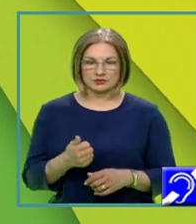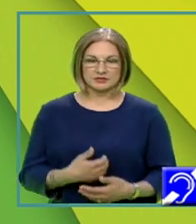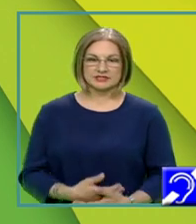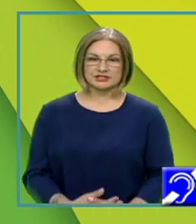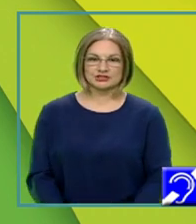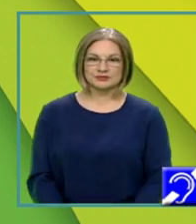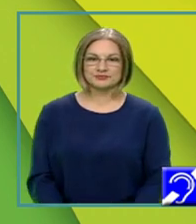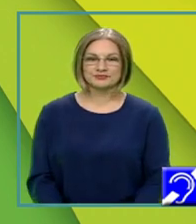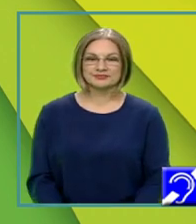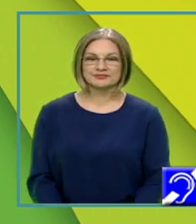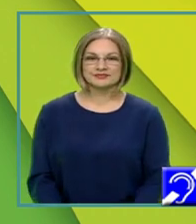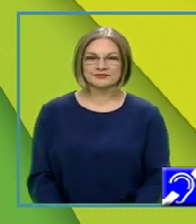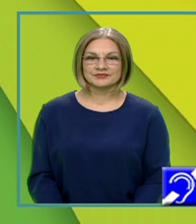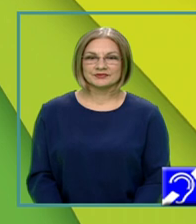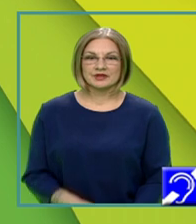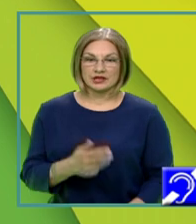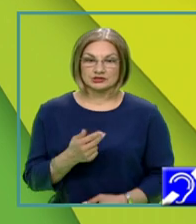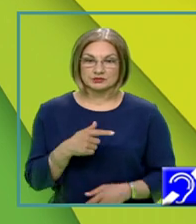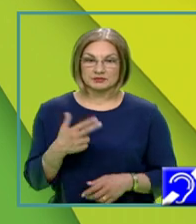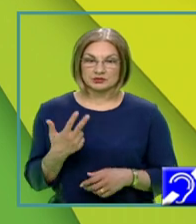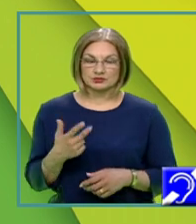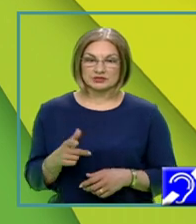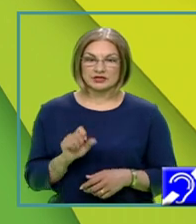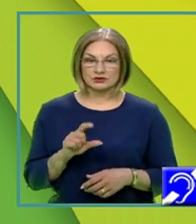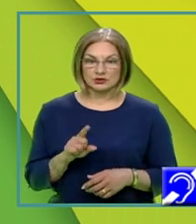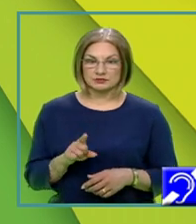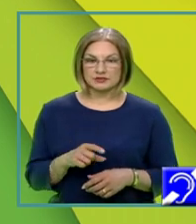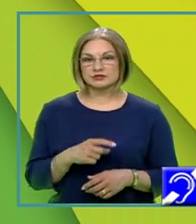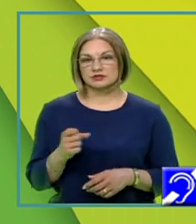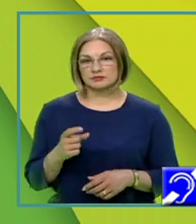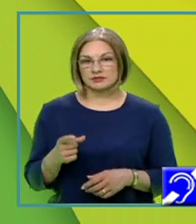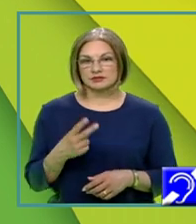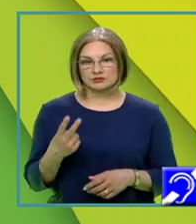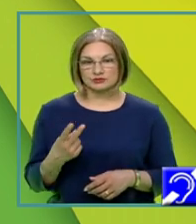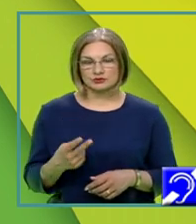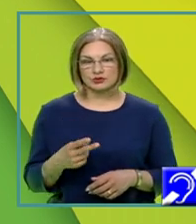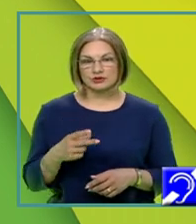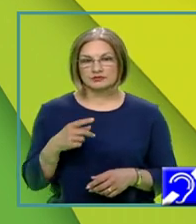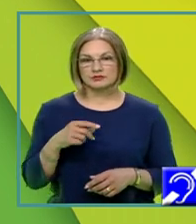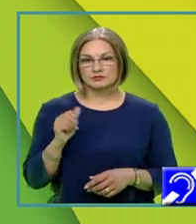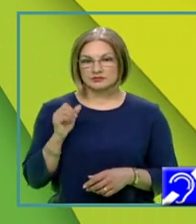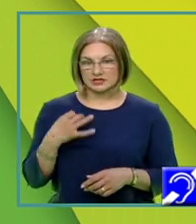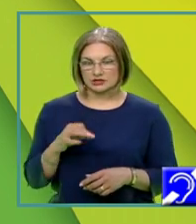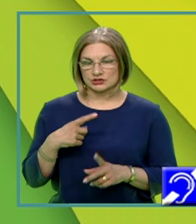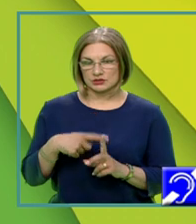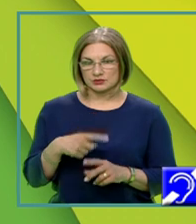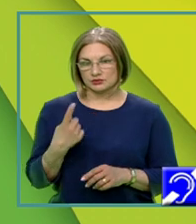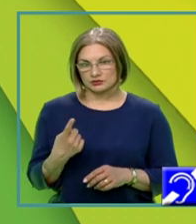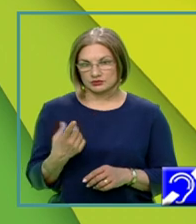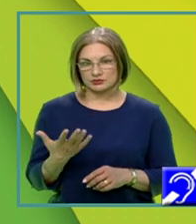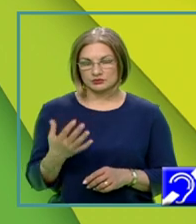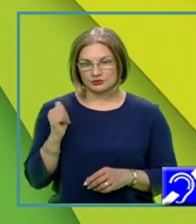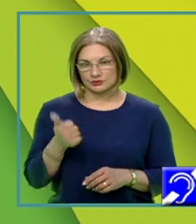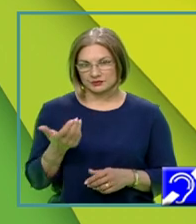615 15 minute 312 12 minus 2 10 și 10